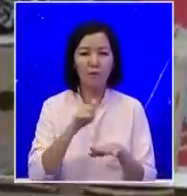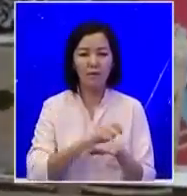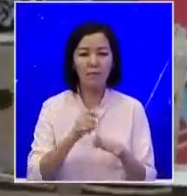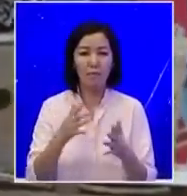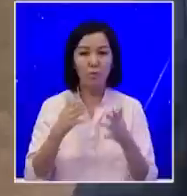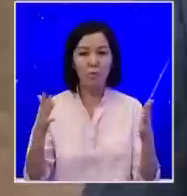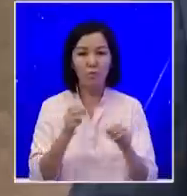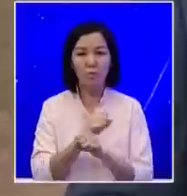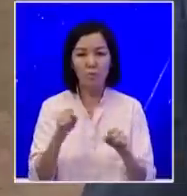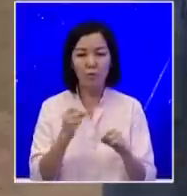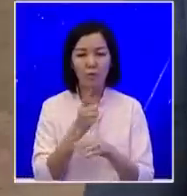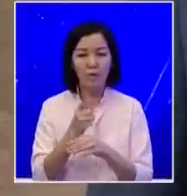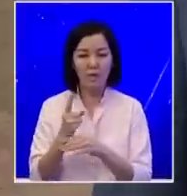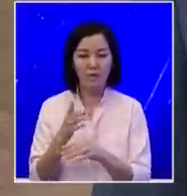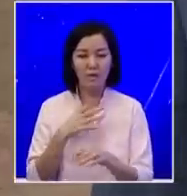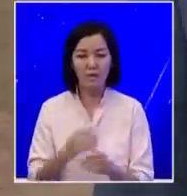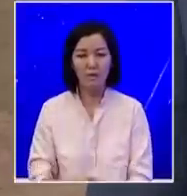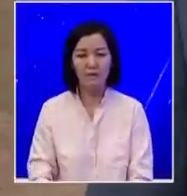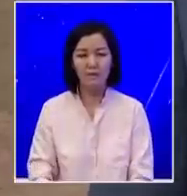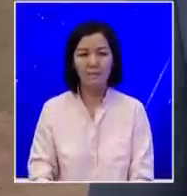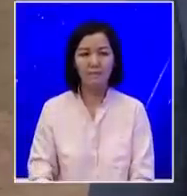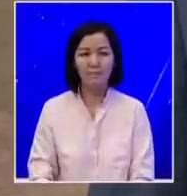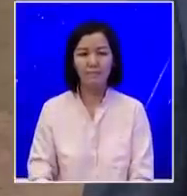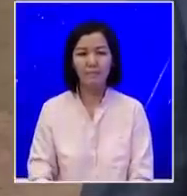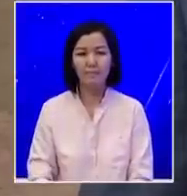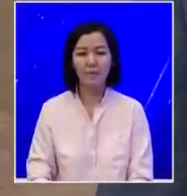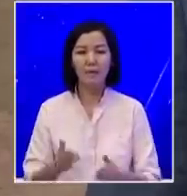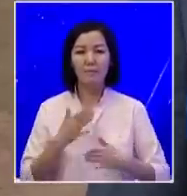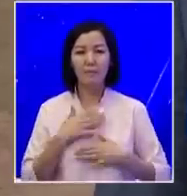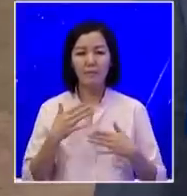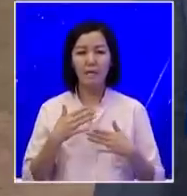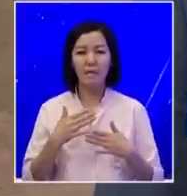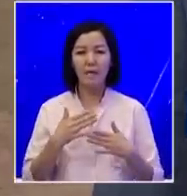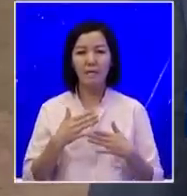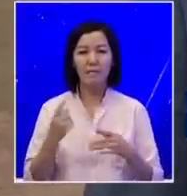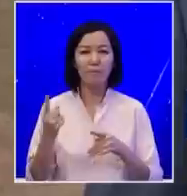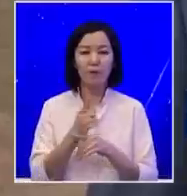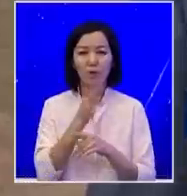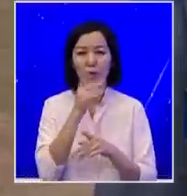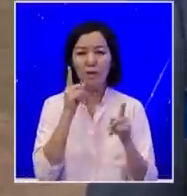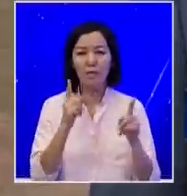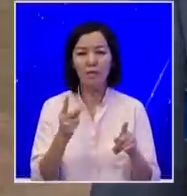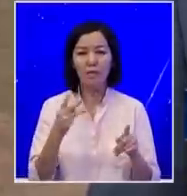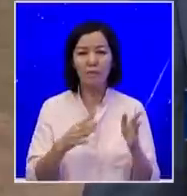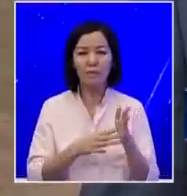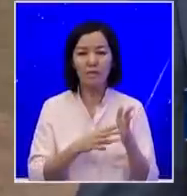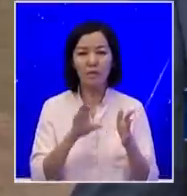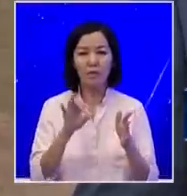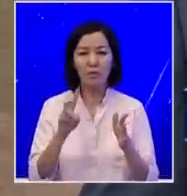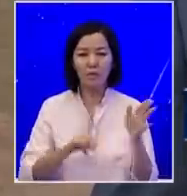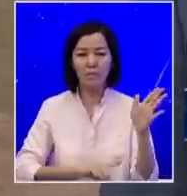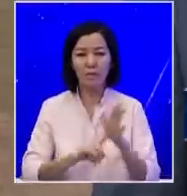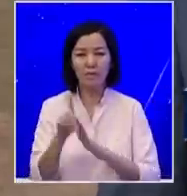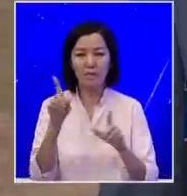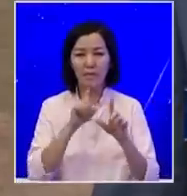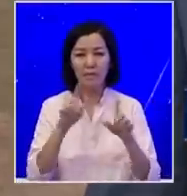метрден аспау. Первый этап был 28 апреля. Бізде жеңілдетудің бірінші кезеңі 28 сәуірден басталып, бірқатар